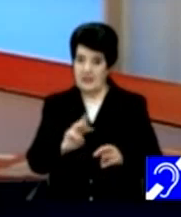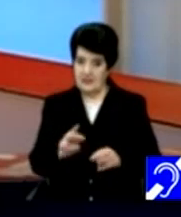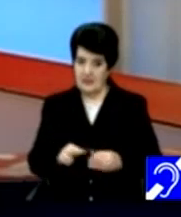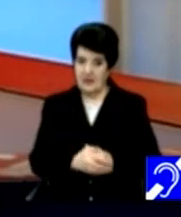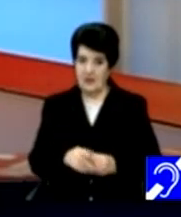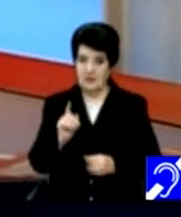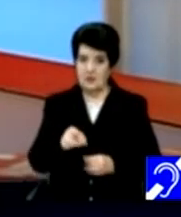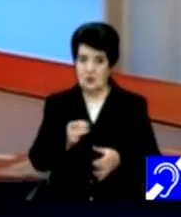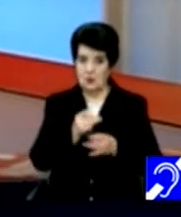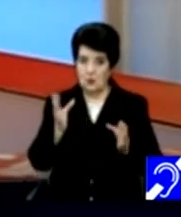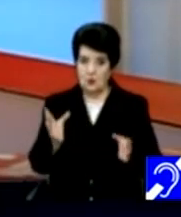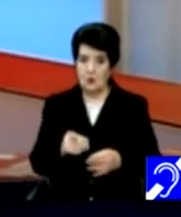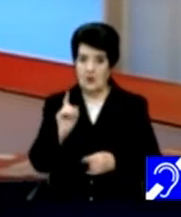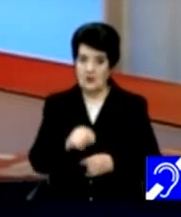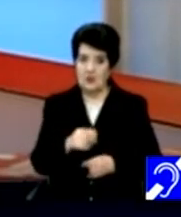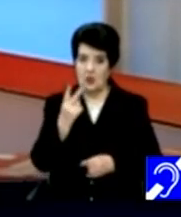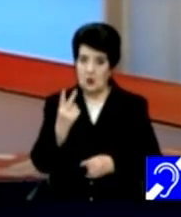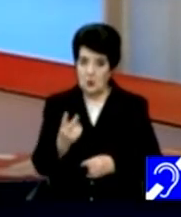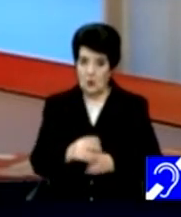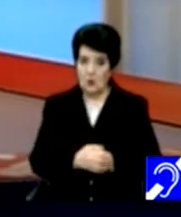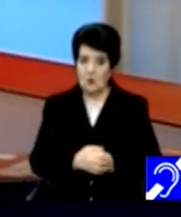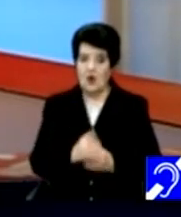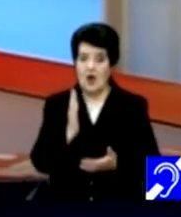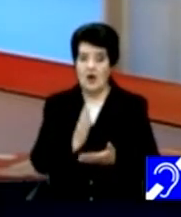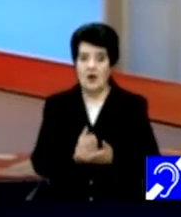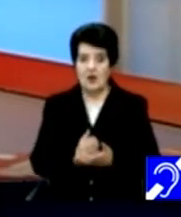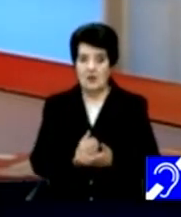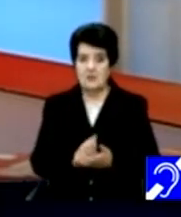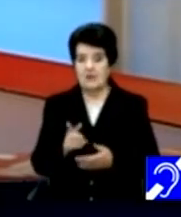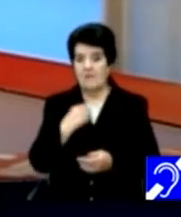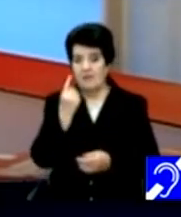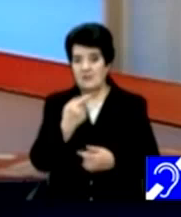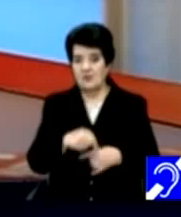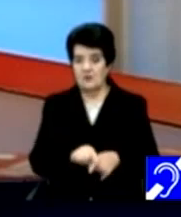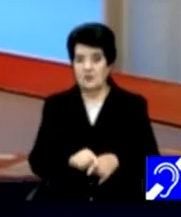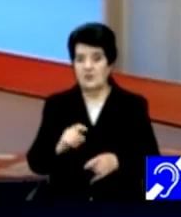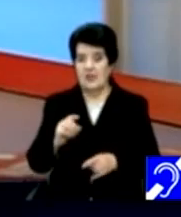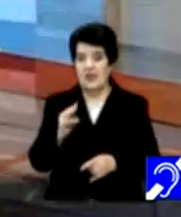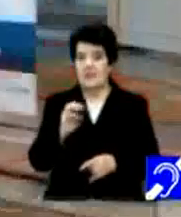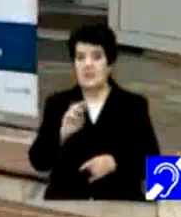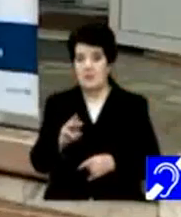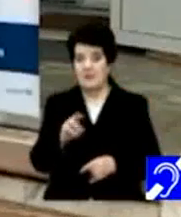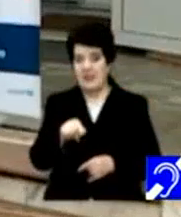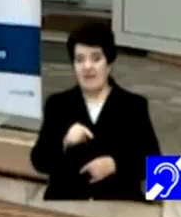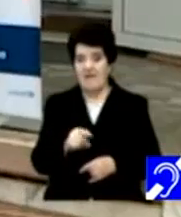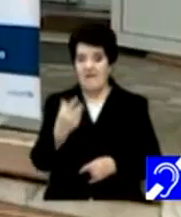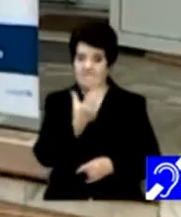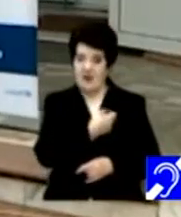Sănătății spun că locuitorii din cele două regiuni au un interes sporit față de acest tip de vaccin.